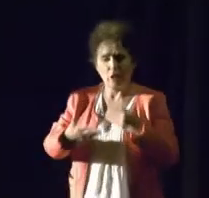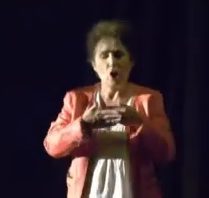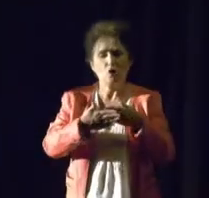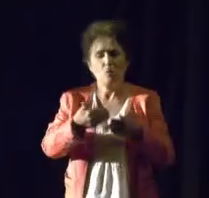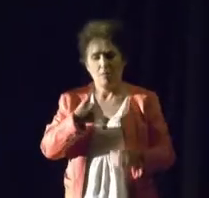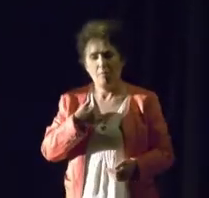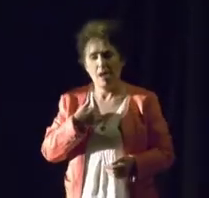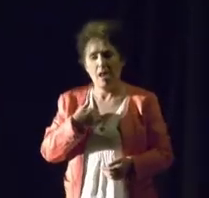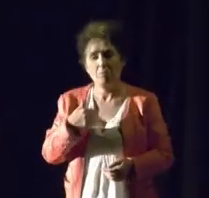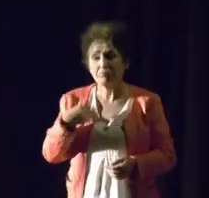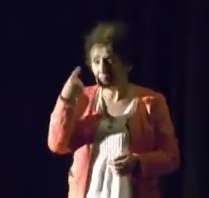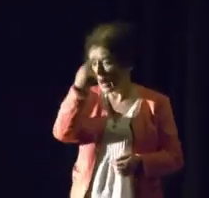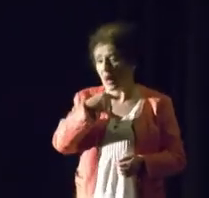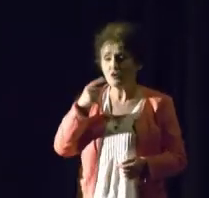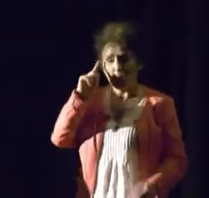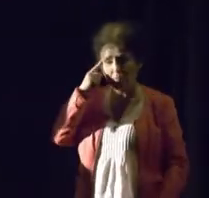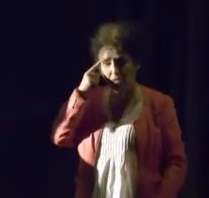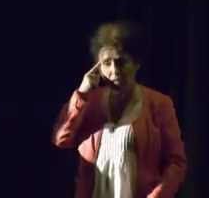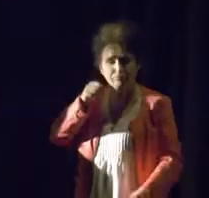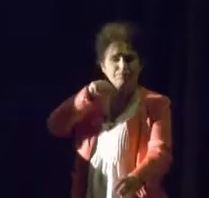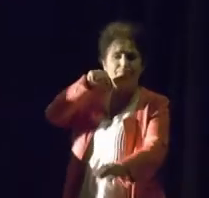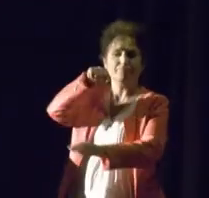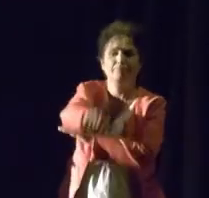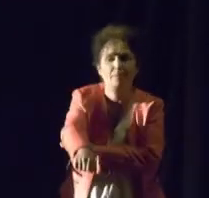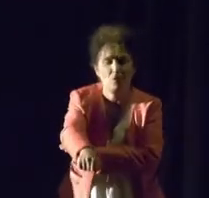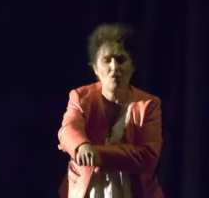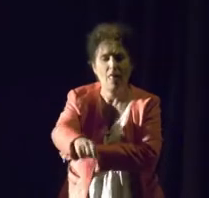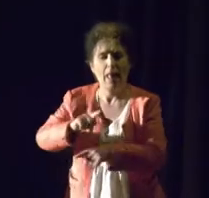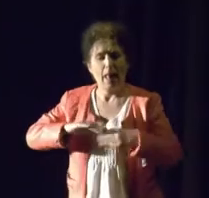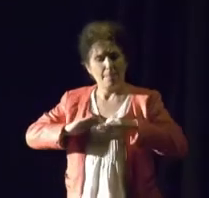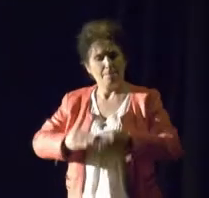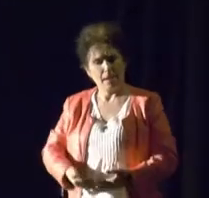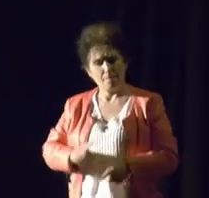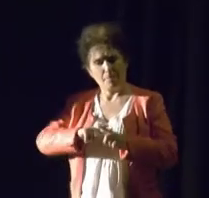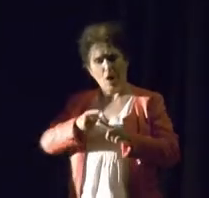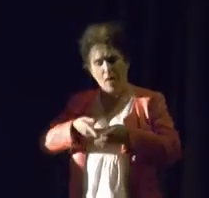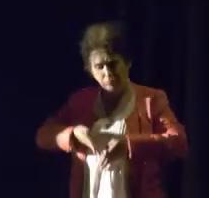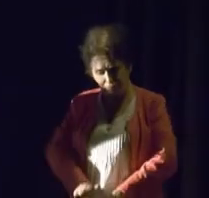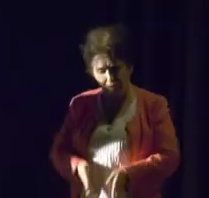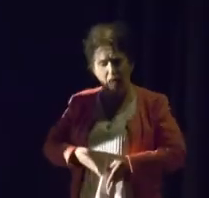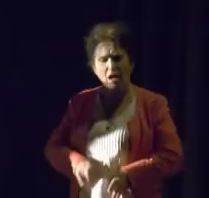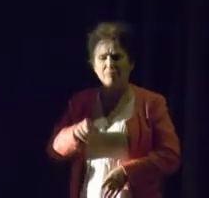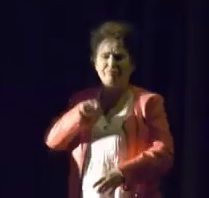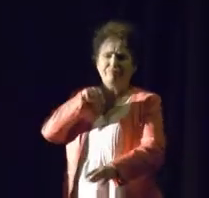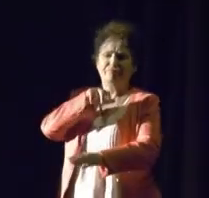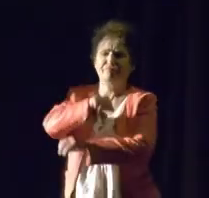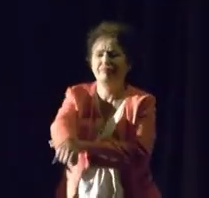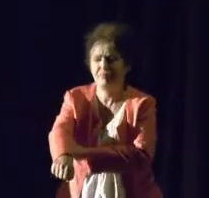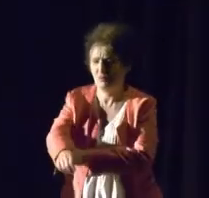според мене, како изчитување на метнувањето времено, спирањење, ето чура.